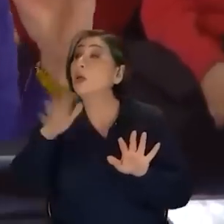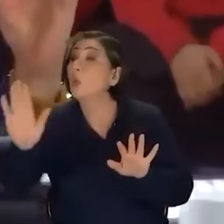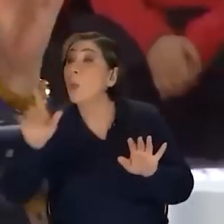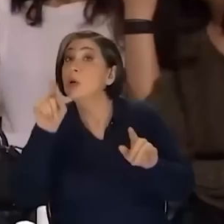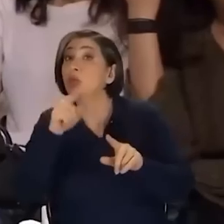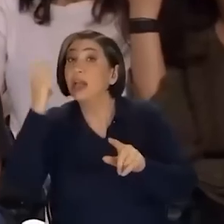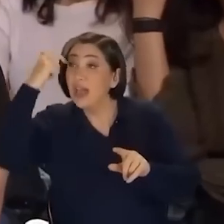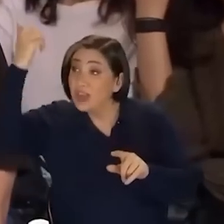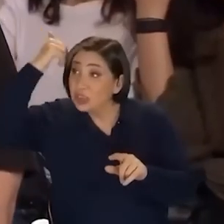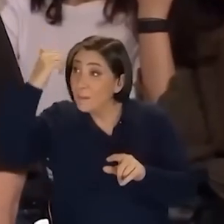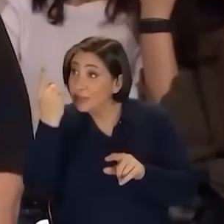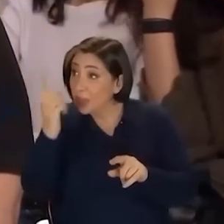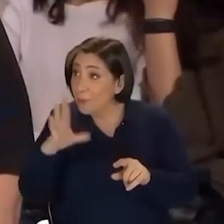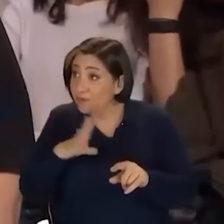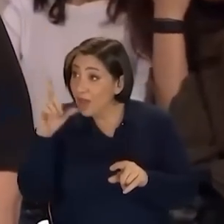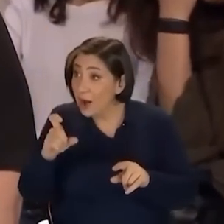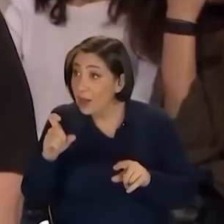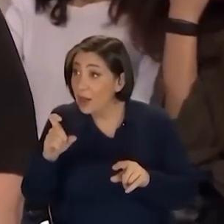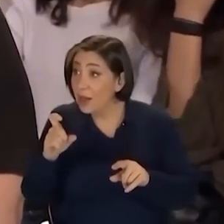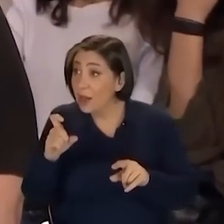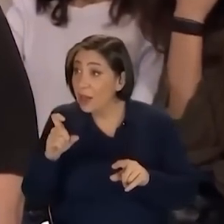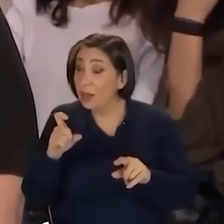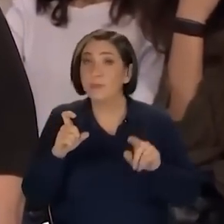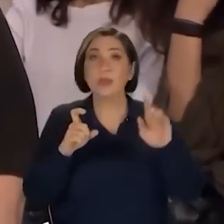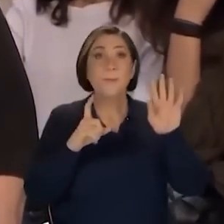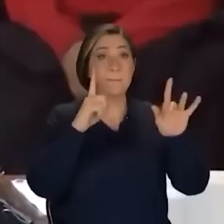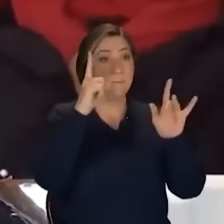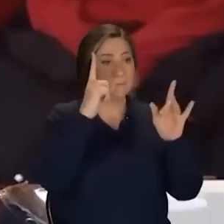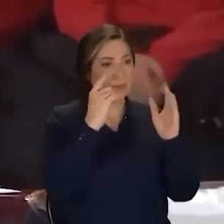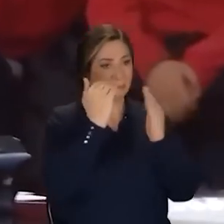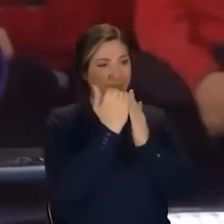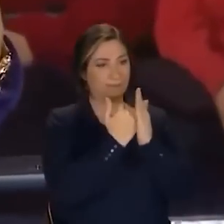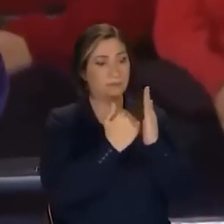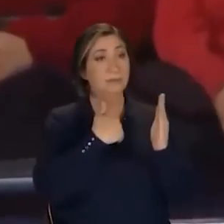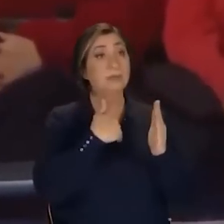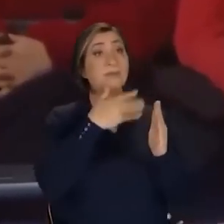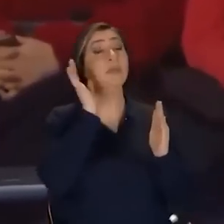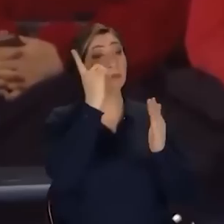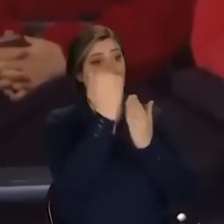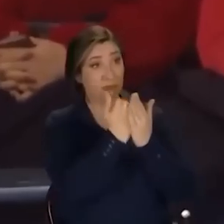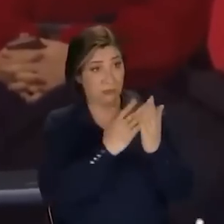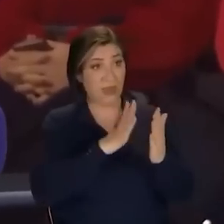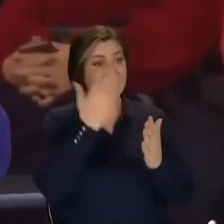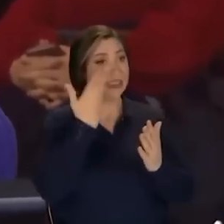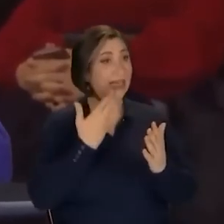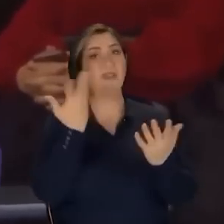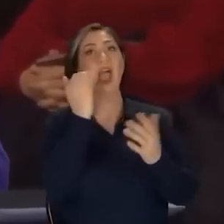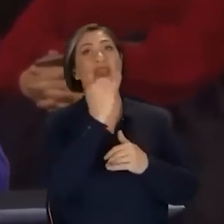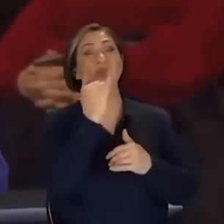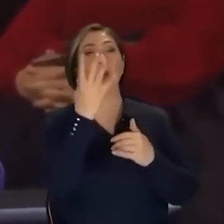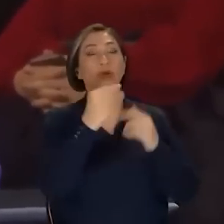Kafasında bir şey mi var yani bir tanımlamam var bizim bilmediğimiz yani seyirci olarak ya da